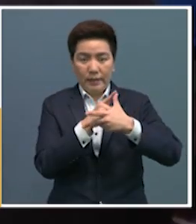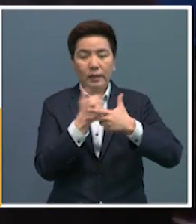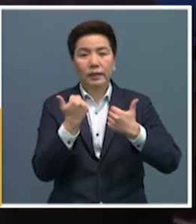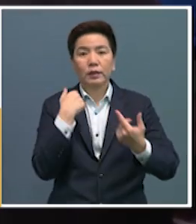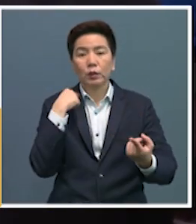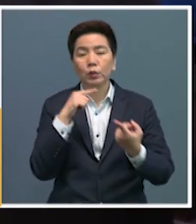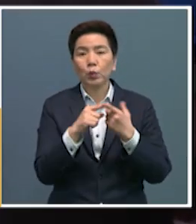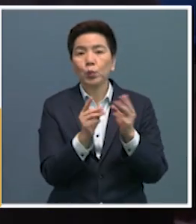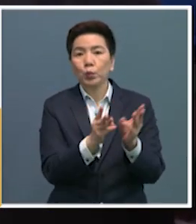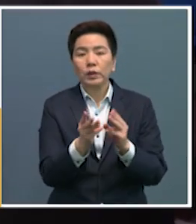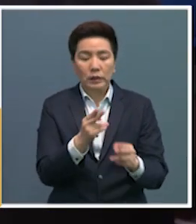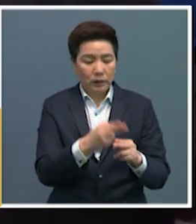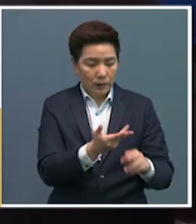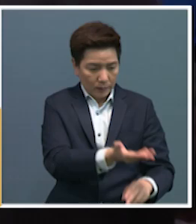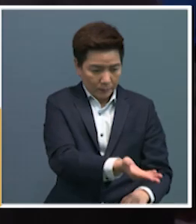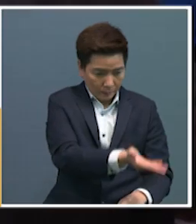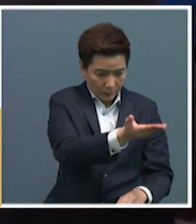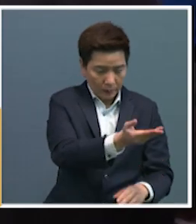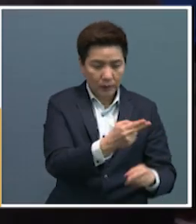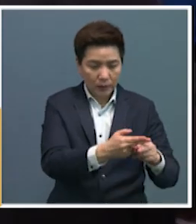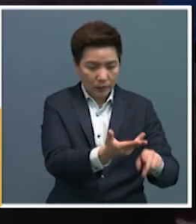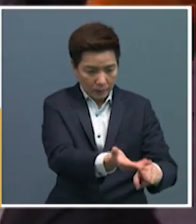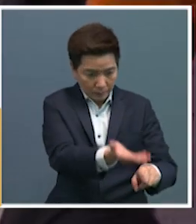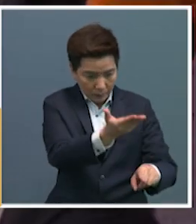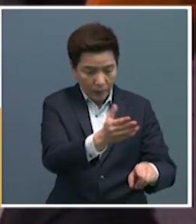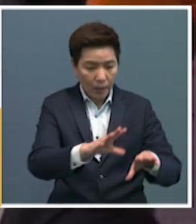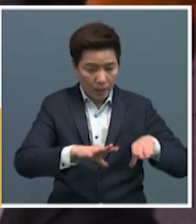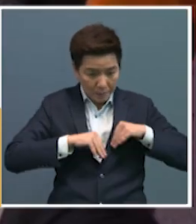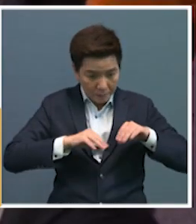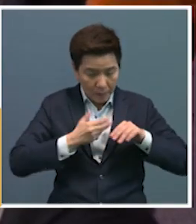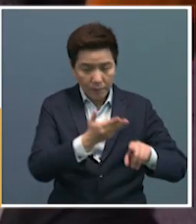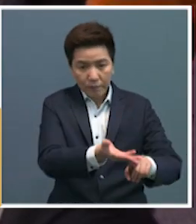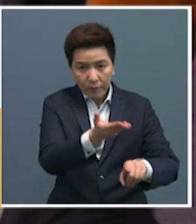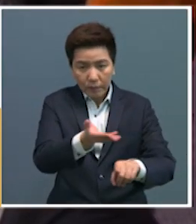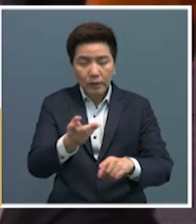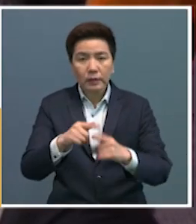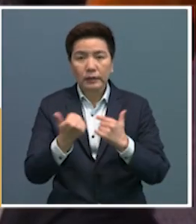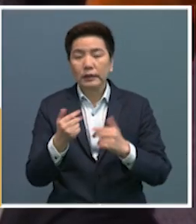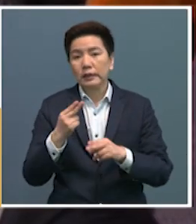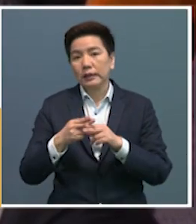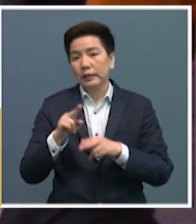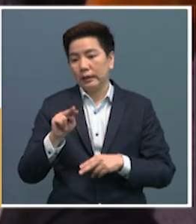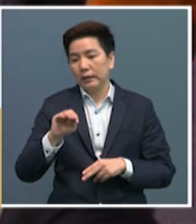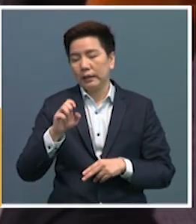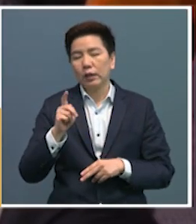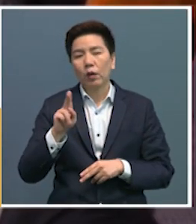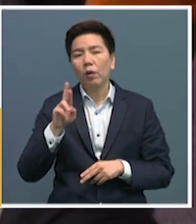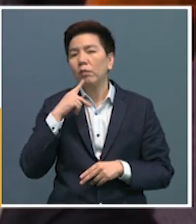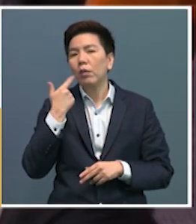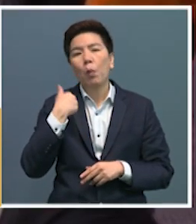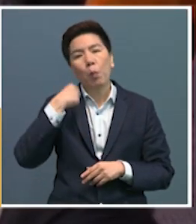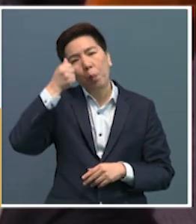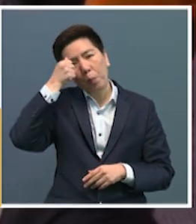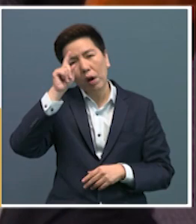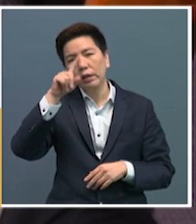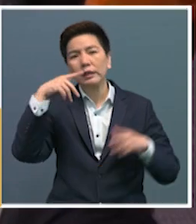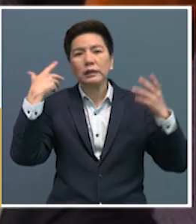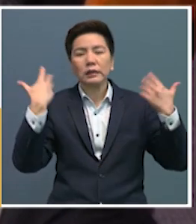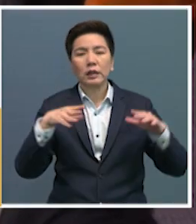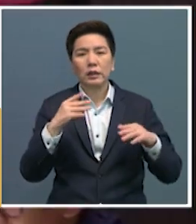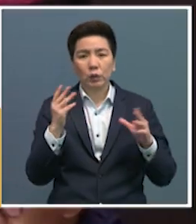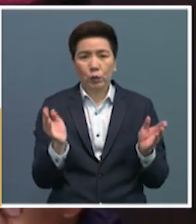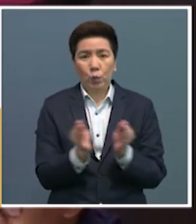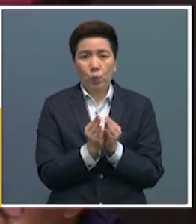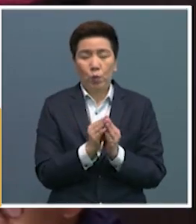ซึ่งก็จะใช้วิธีการขานชื่อคุณวิรัชบอกว่าอาจเป็นคุณนิกรนะคะบอกว่า 1วันก็น่าจะเสร็จแล้วแหละเพราะว่าต้องใช้